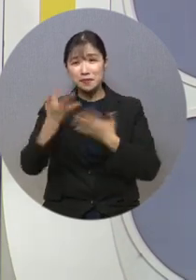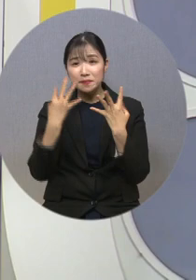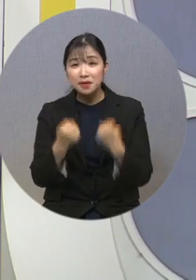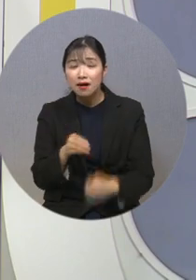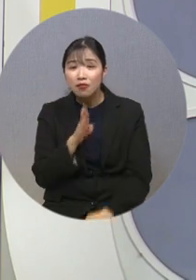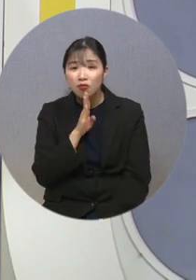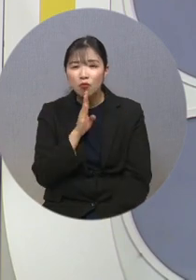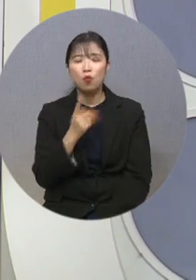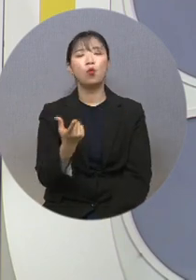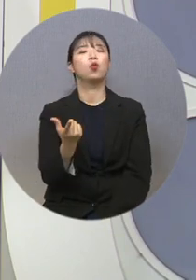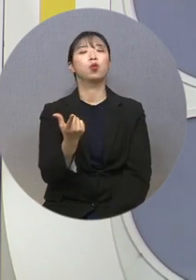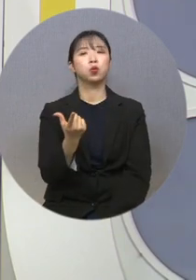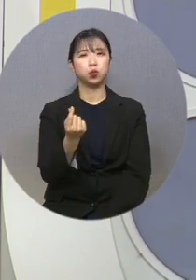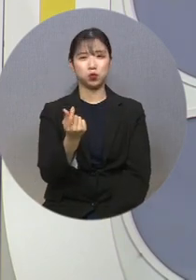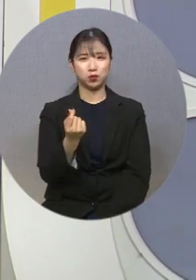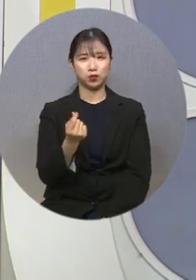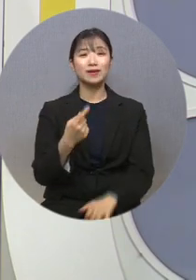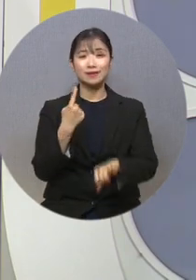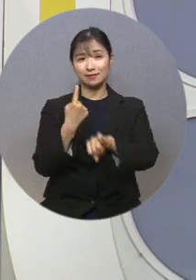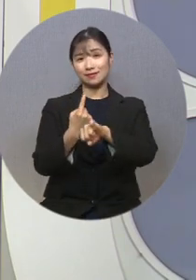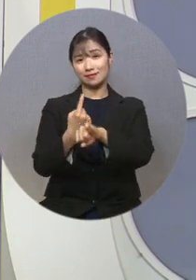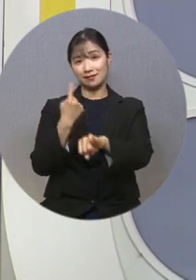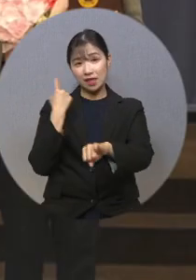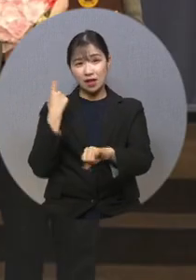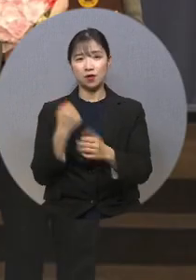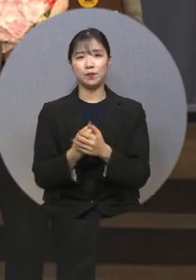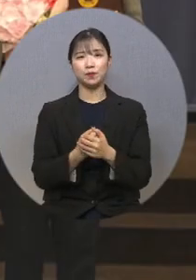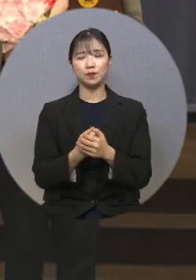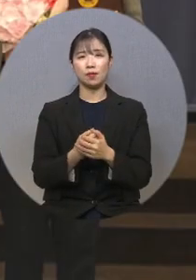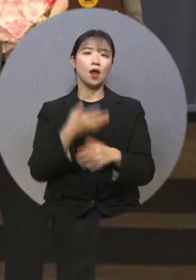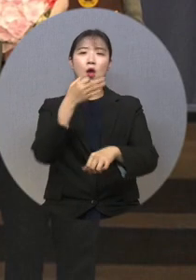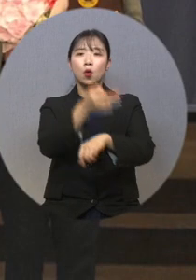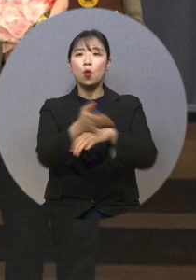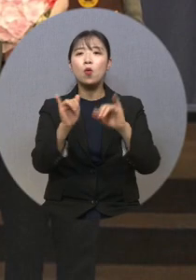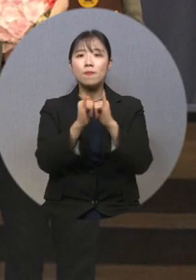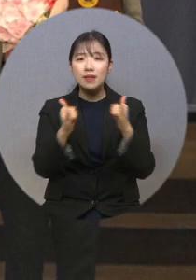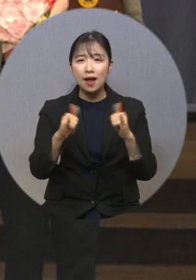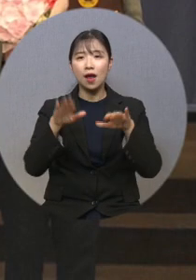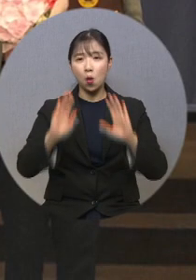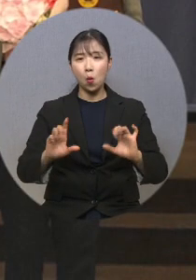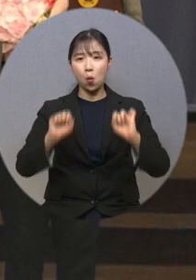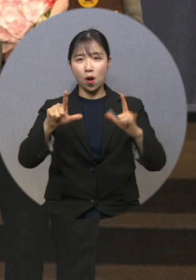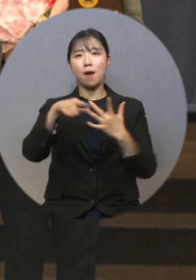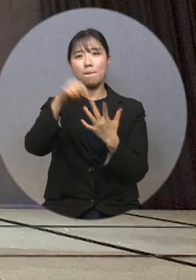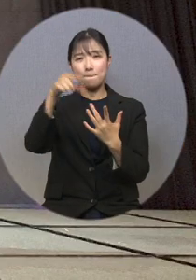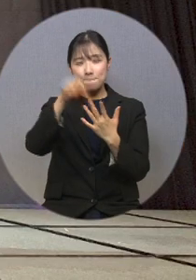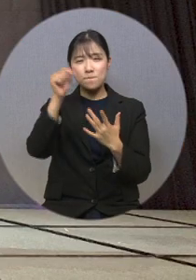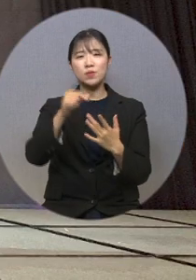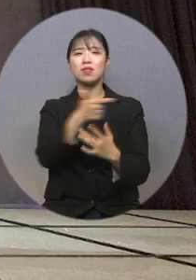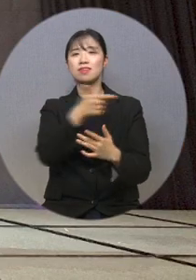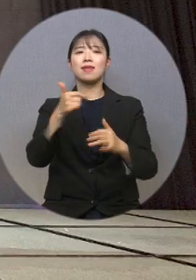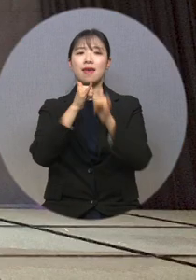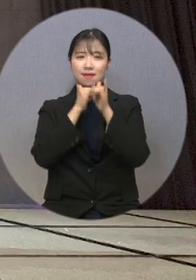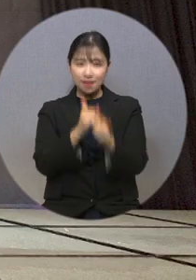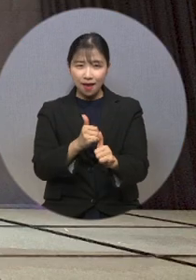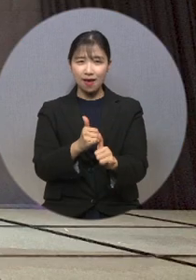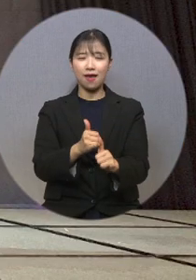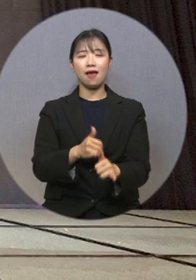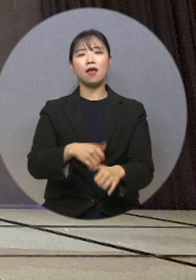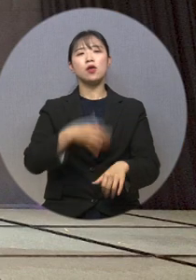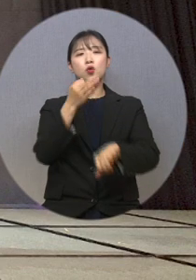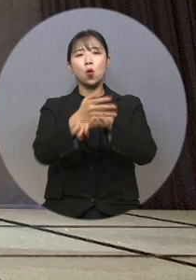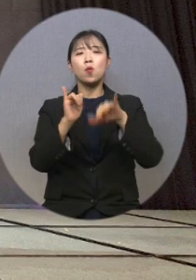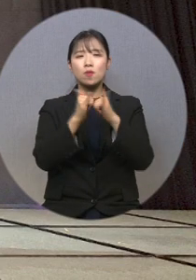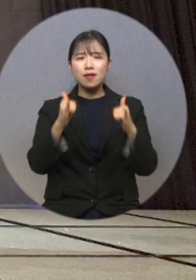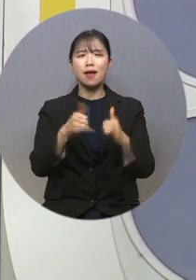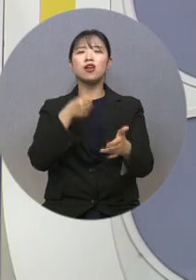네, 맞아요. 작년 같은 경우는 네. 소비자가 올해 뽑은 네. 브랜드 대상, 또 소비자가 선정하는